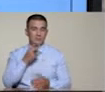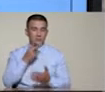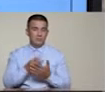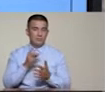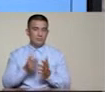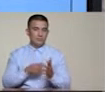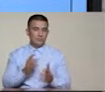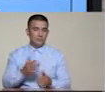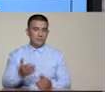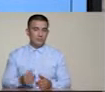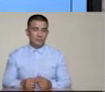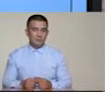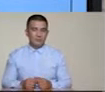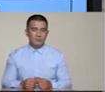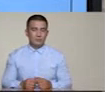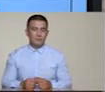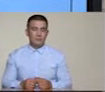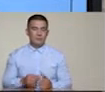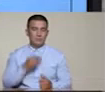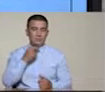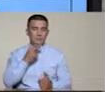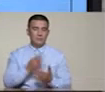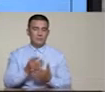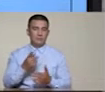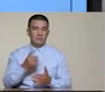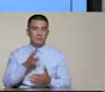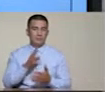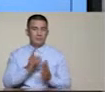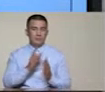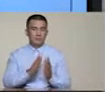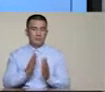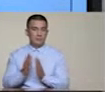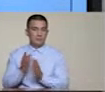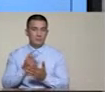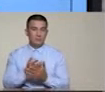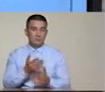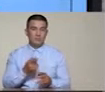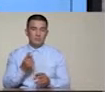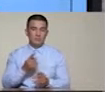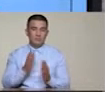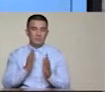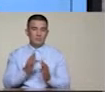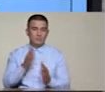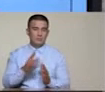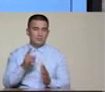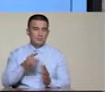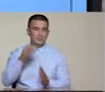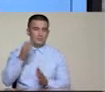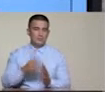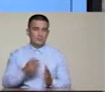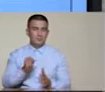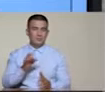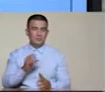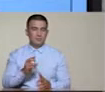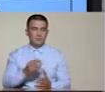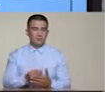tekshirib olsak. Diqqat qiling, birinchi jadvalga. Birinchi jadvalda birinchi qator arab raqamlari